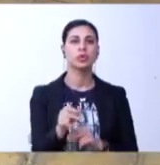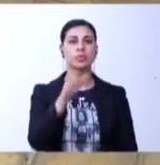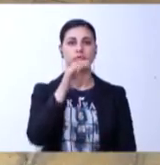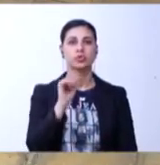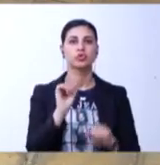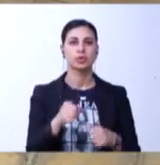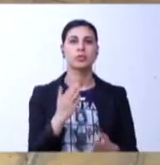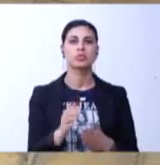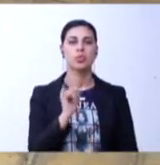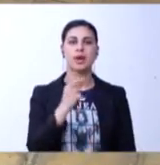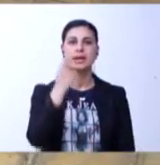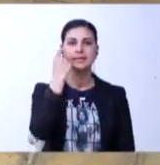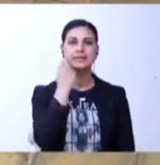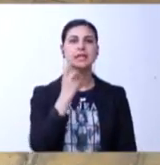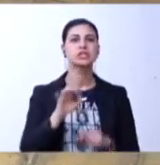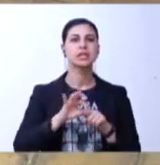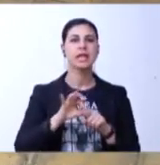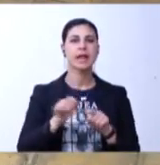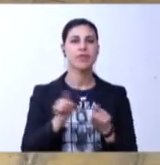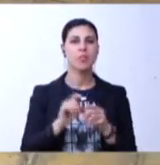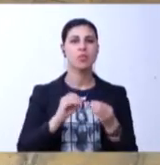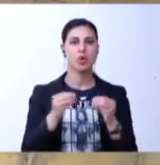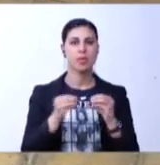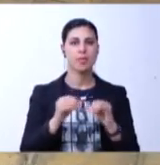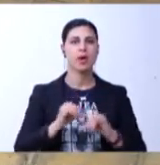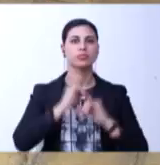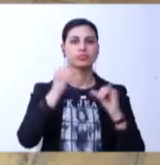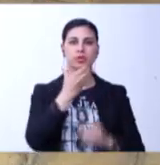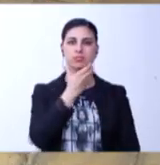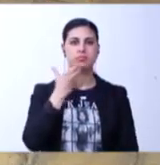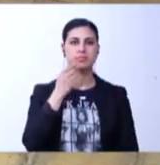არა სახის ნერვი დააზიანოს და გამოიწვიოს დამბლა.